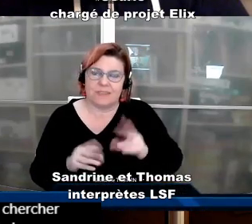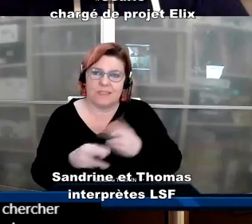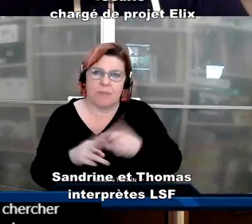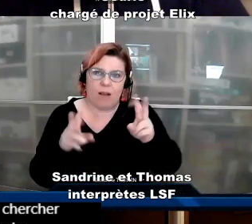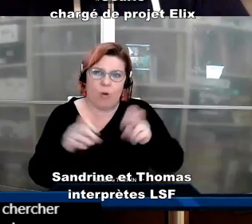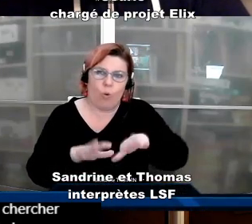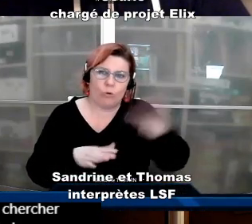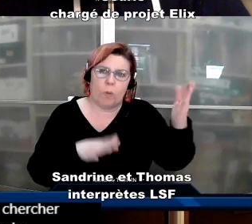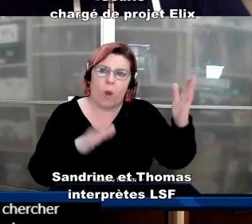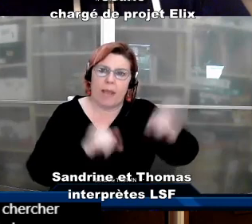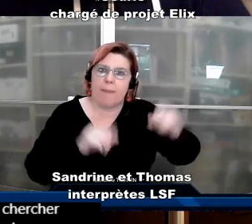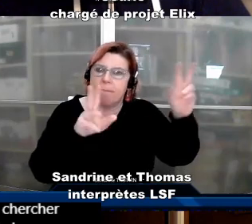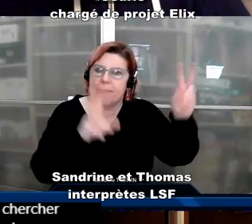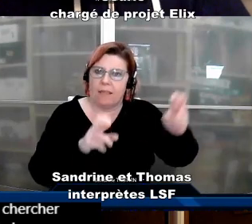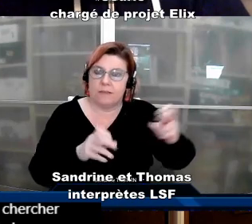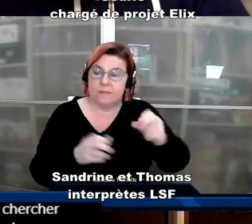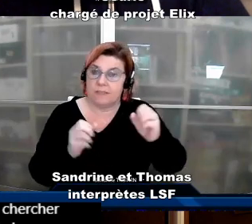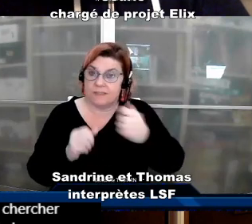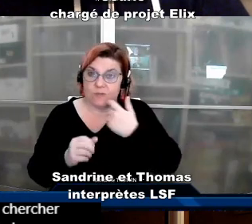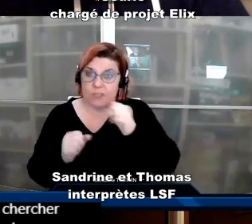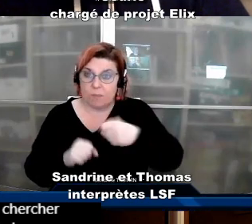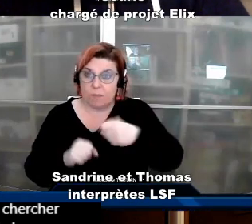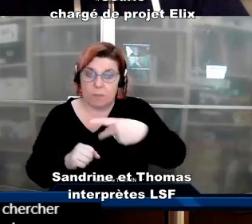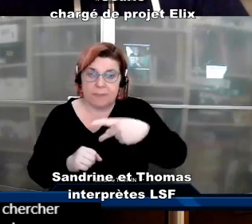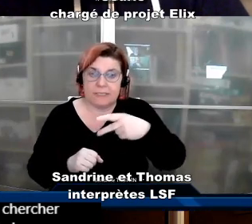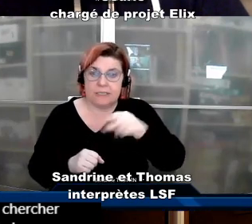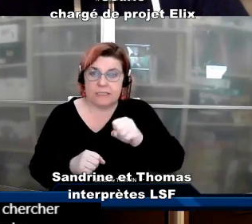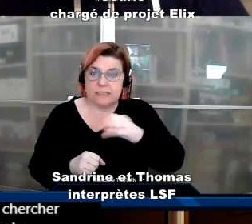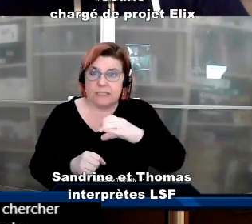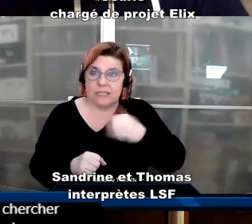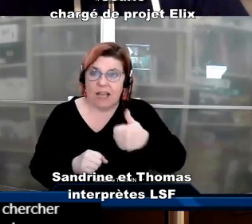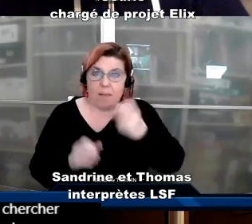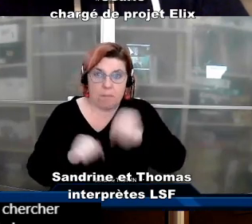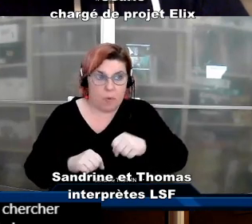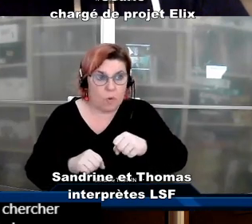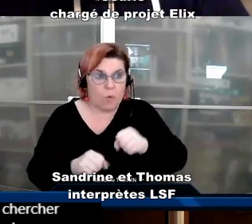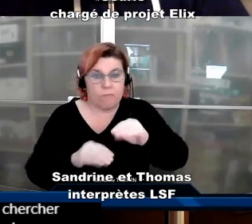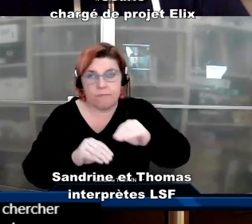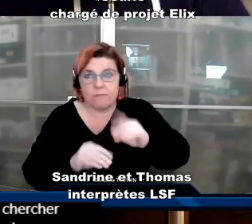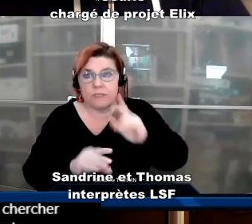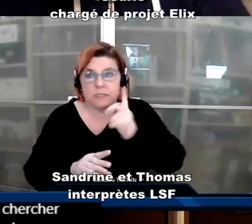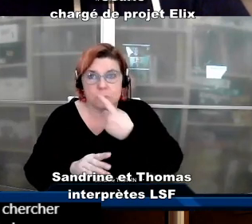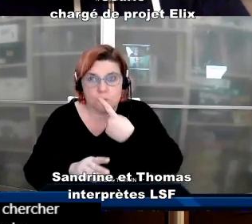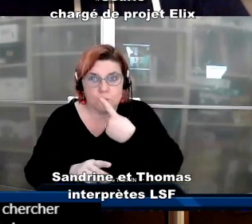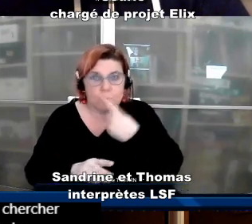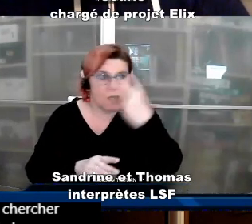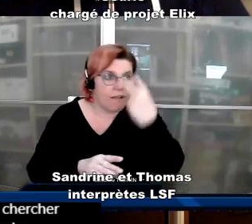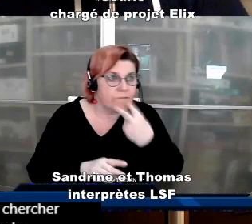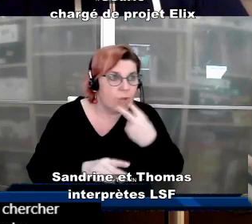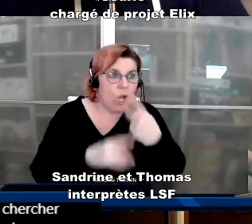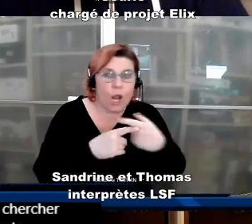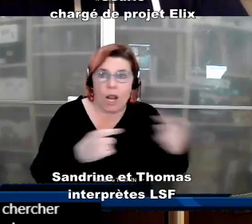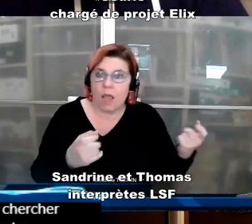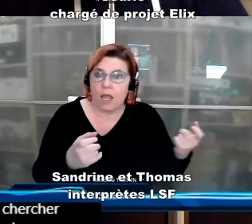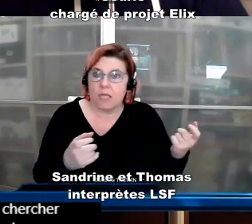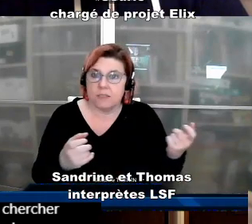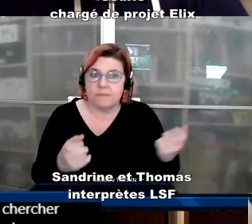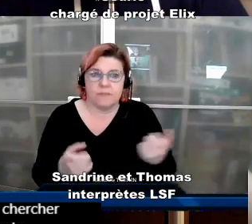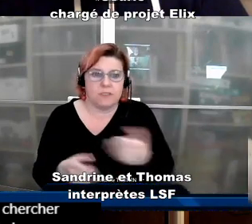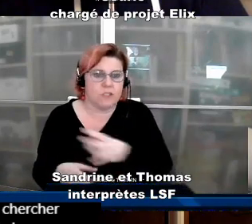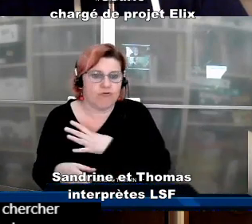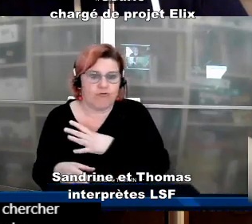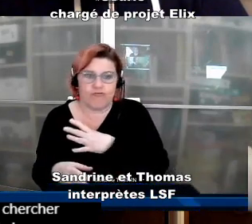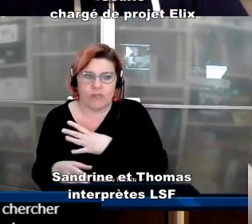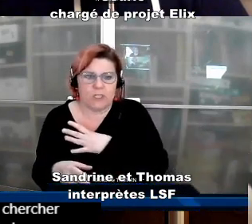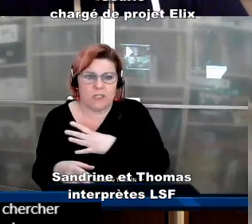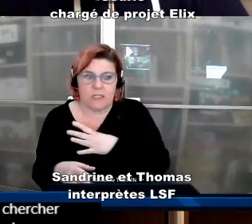PSC1 à des personnes sourdes, des personnes muettes, des personnes aveugles. Donc il y a plein de... Enfin, j'ai